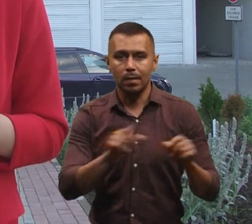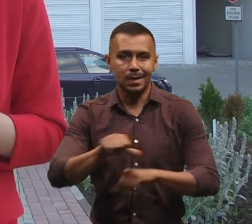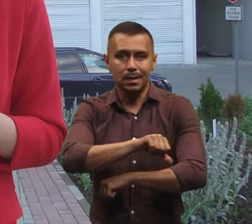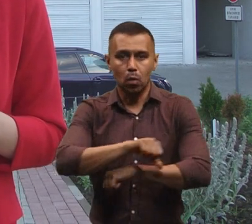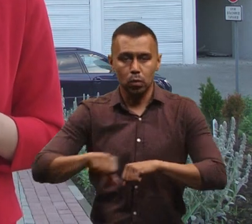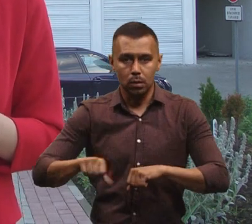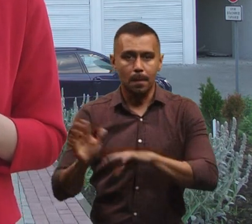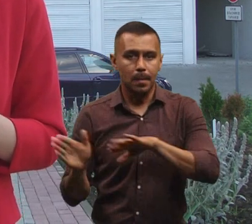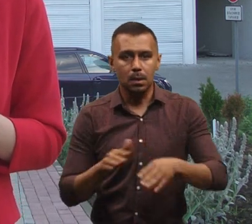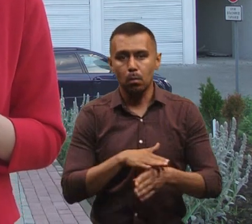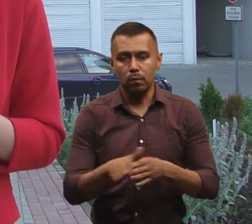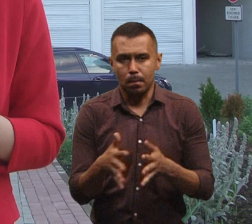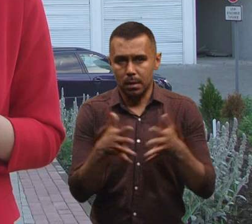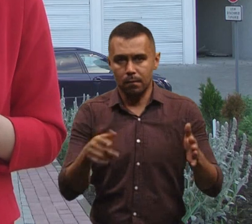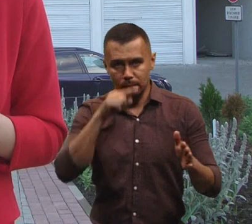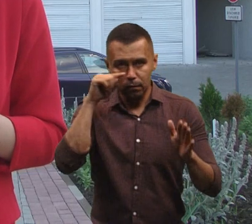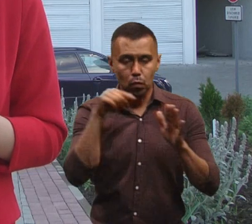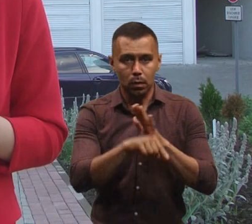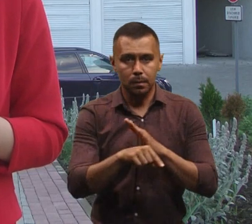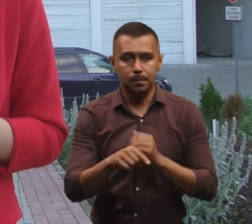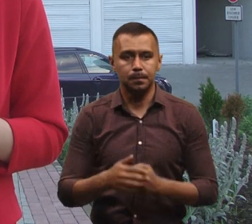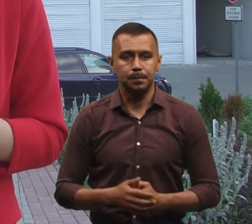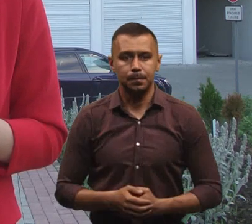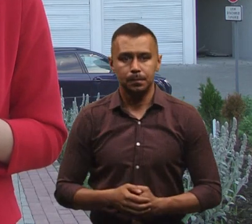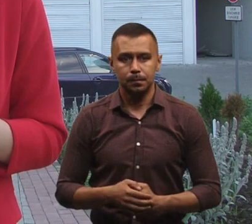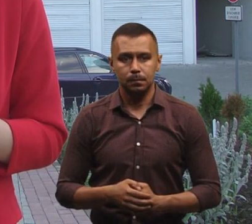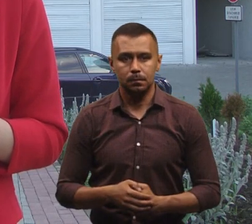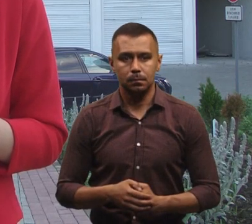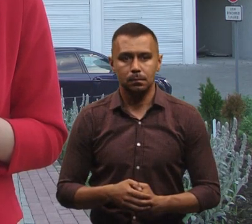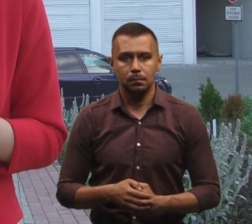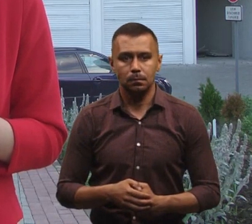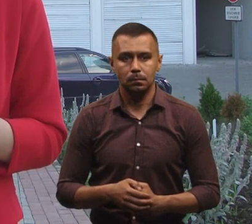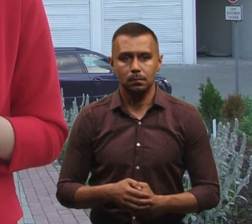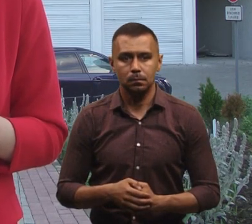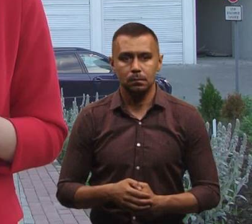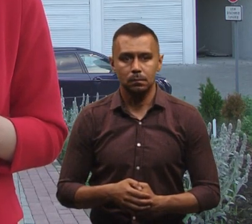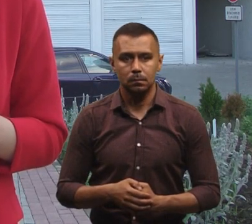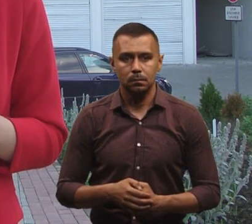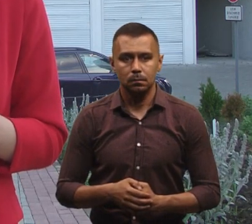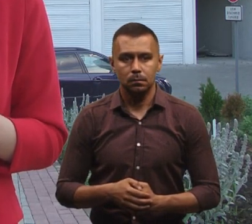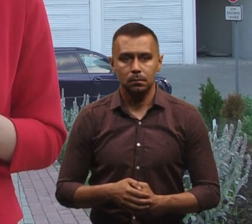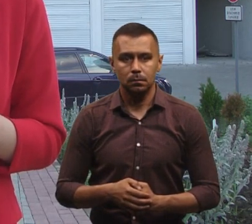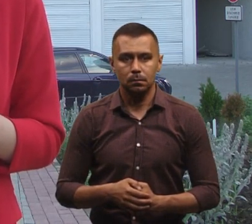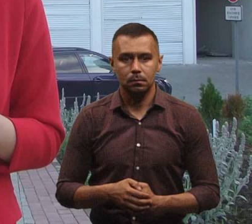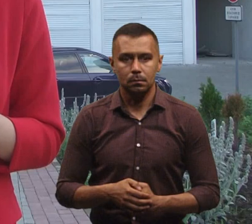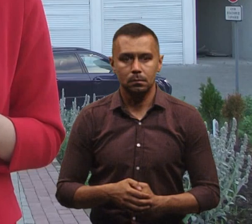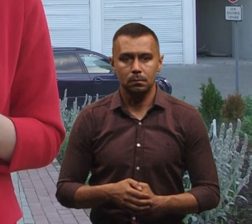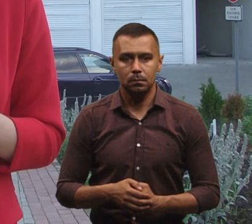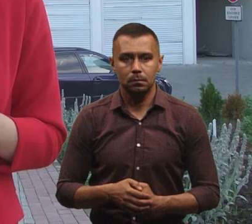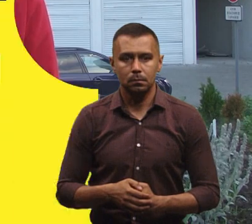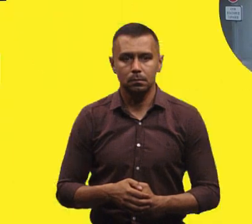кордон після повномасштабного вторгнення. Вікторія Мельник, Іван Мовчан, Дем'ян Цегольник, Суспільне новини,